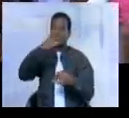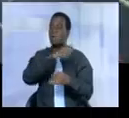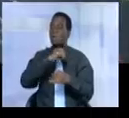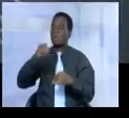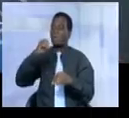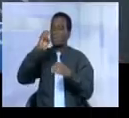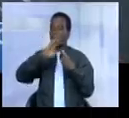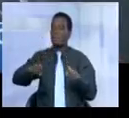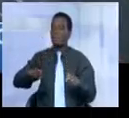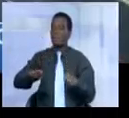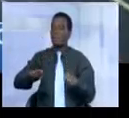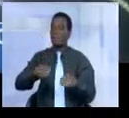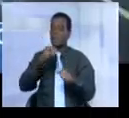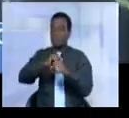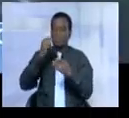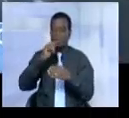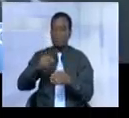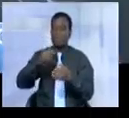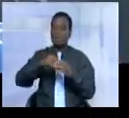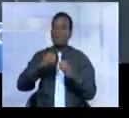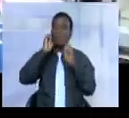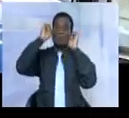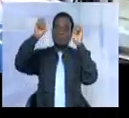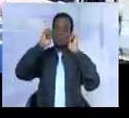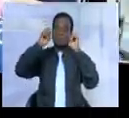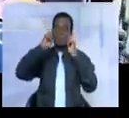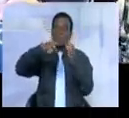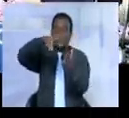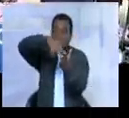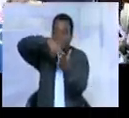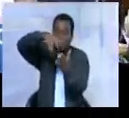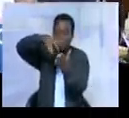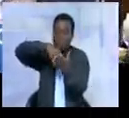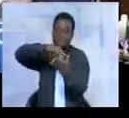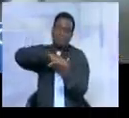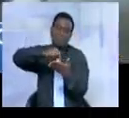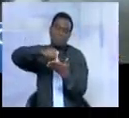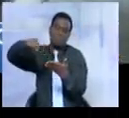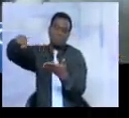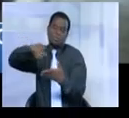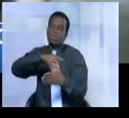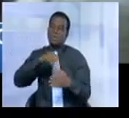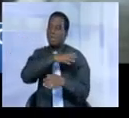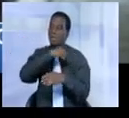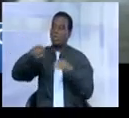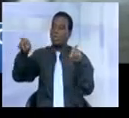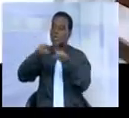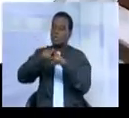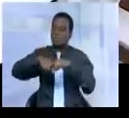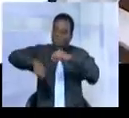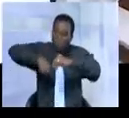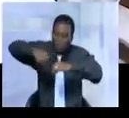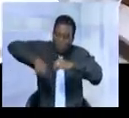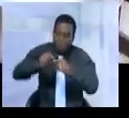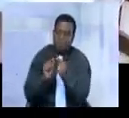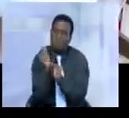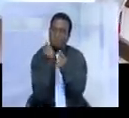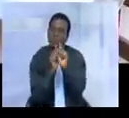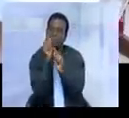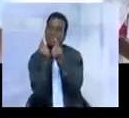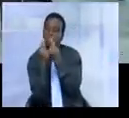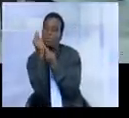l'intégration sociale des jeunes filles par l'alphabétisation et la formation aux arts ménagers, notamment la couture, le crochet et la broderie.